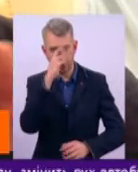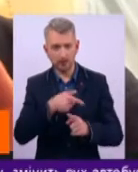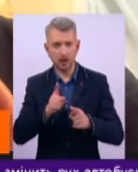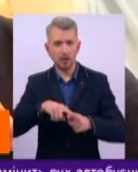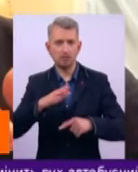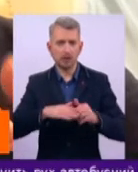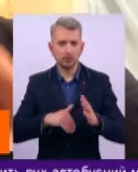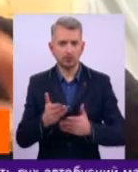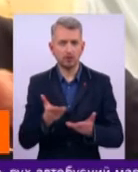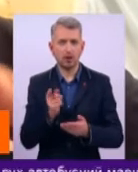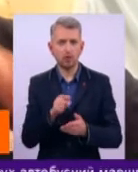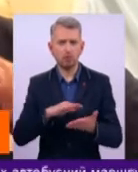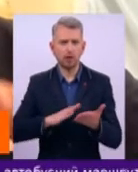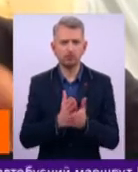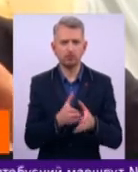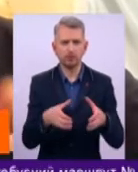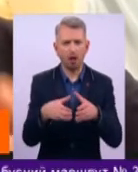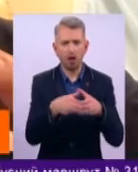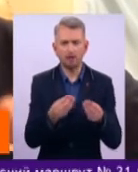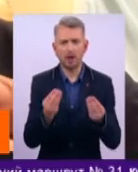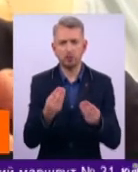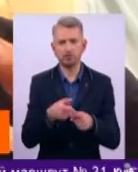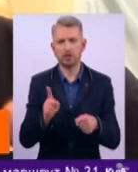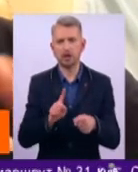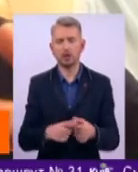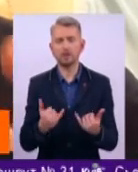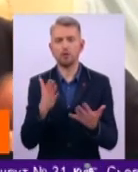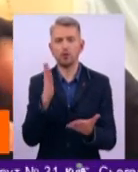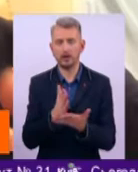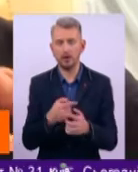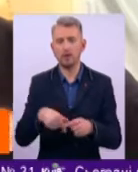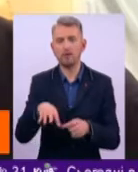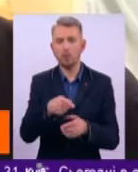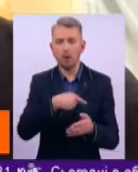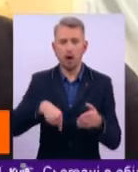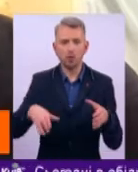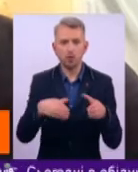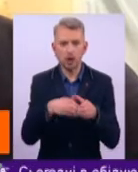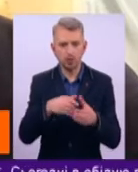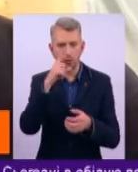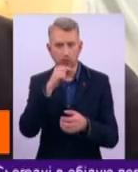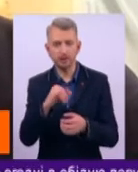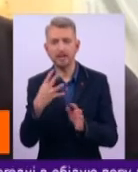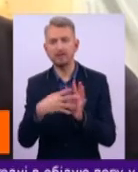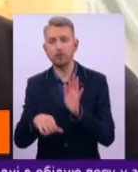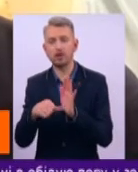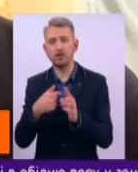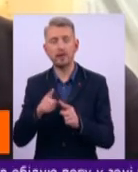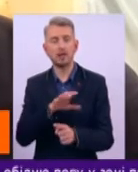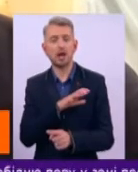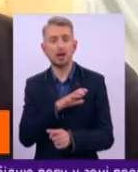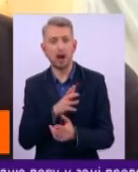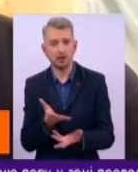практически тот политический истеблишмент, который сегодня есть, это все окружение Путина. И 96 – это олигархи,